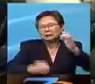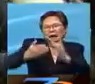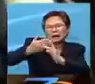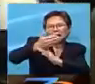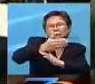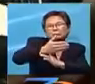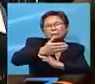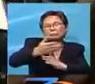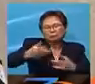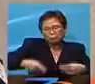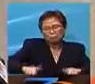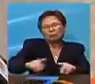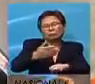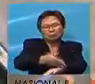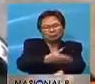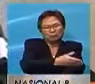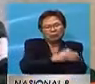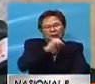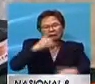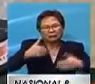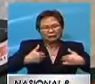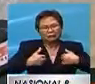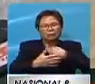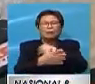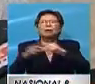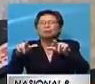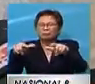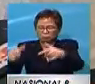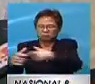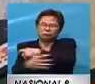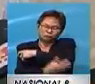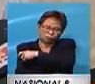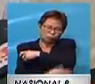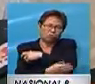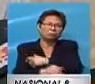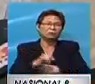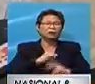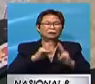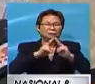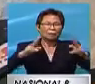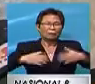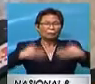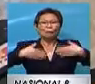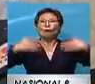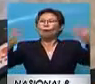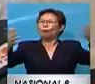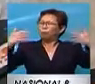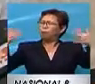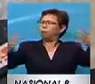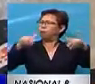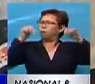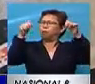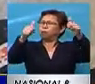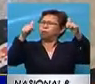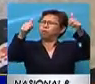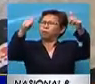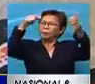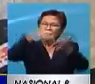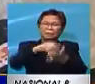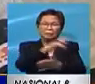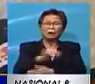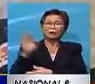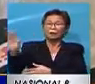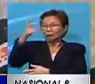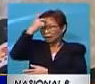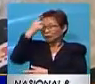kepada peluang perkembangan diri terharu dan begitu gembira melihat sambutan yang sangat baik ini dan beliau